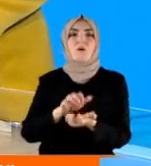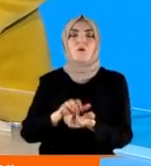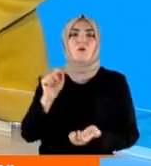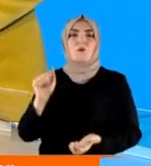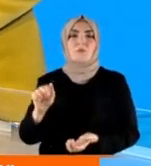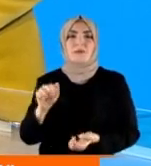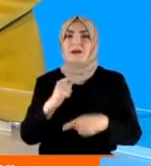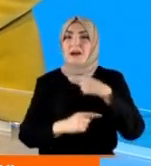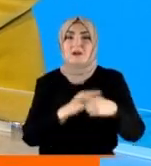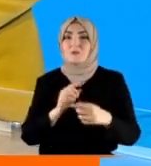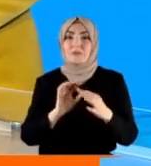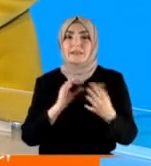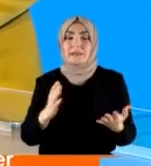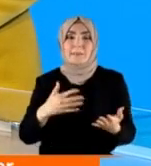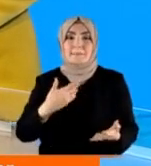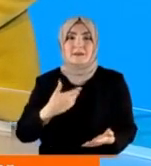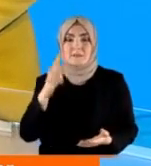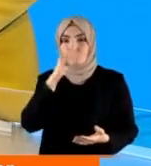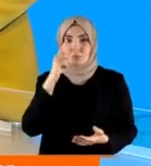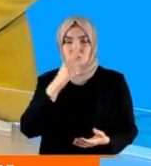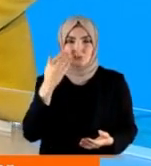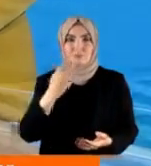kameralarıyla itfaiye devreye girdi bugün.